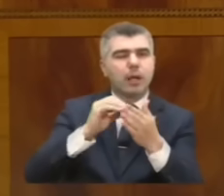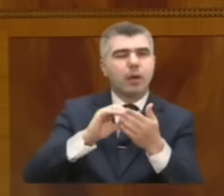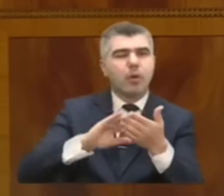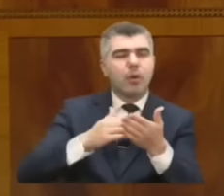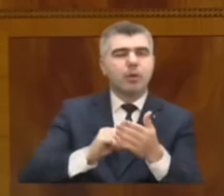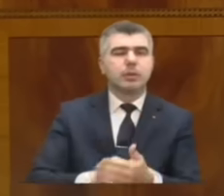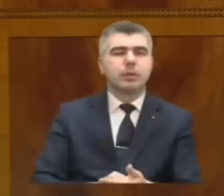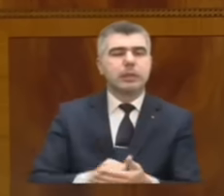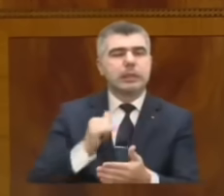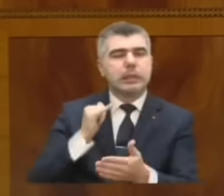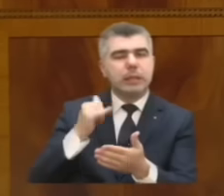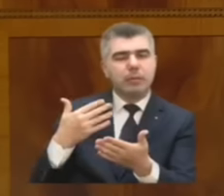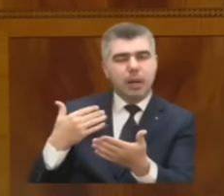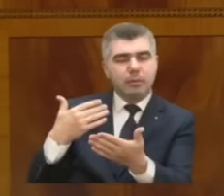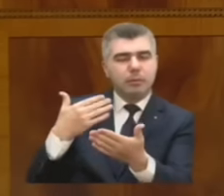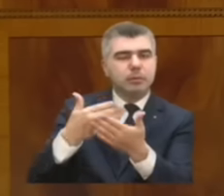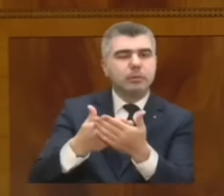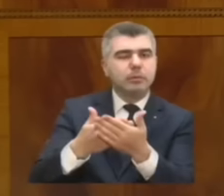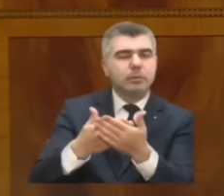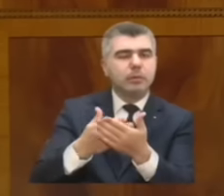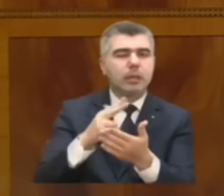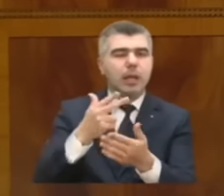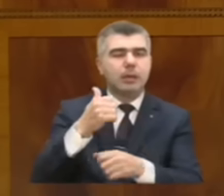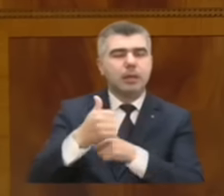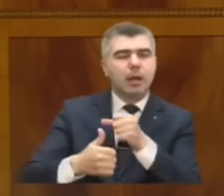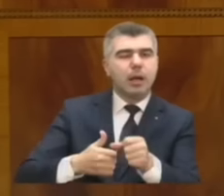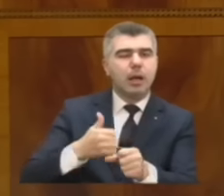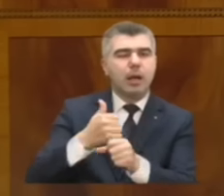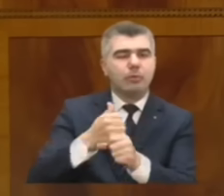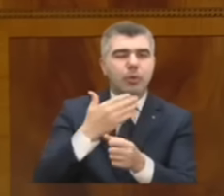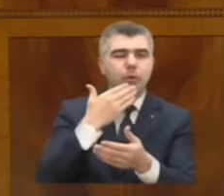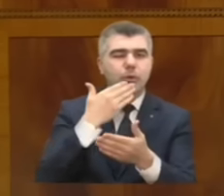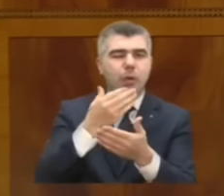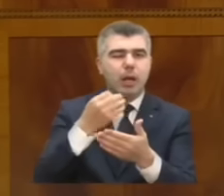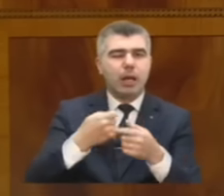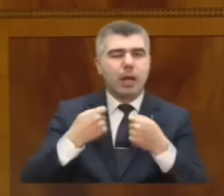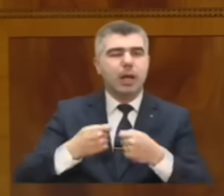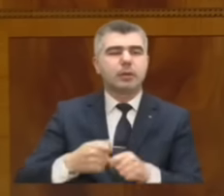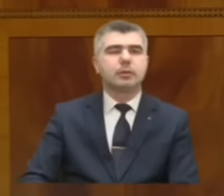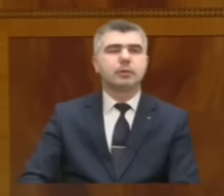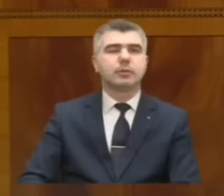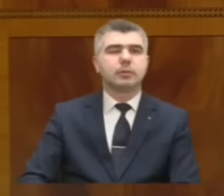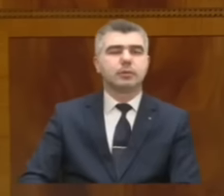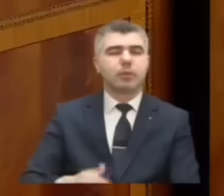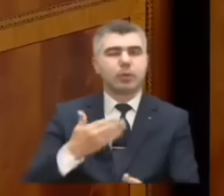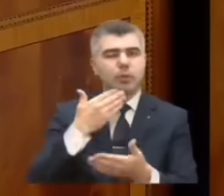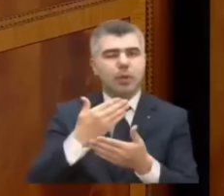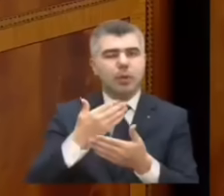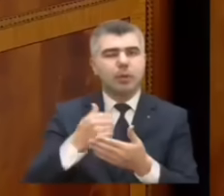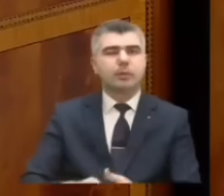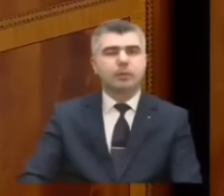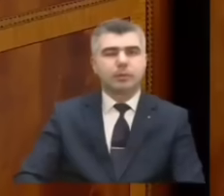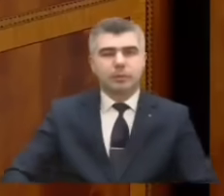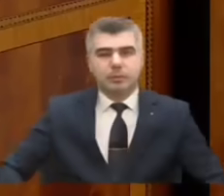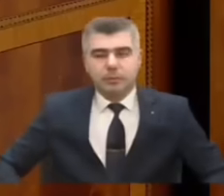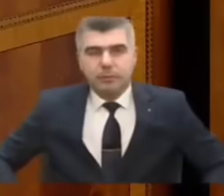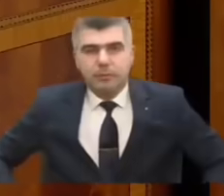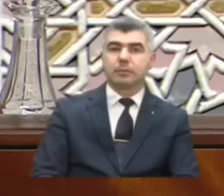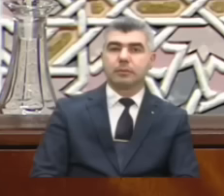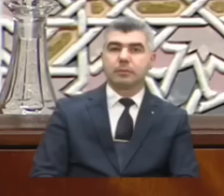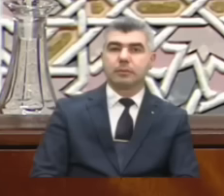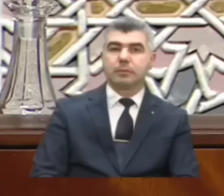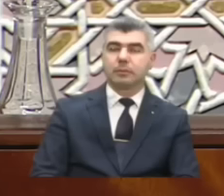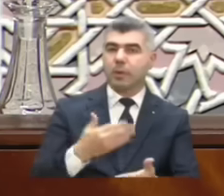الاتحادية طيلة 3 سنوات. وشكرا سيد الرئيس. شكرا سيد نائب. كلمة لفريق